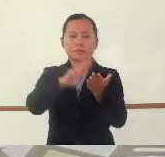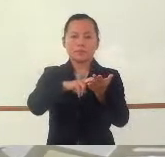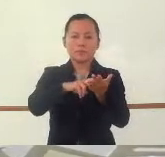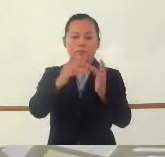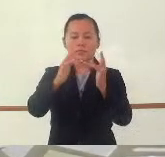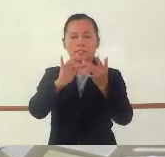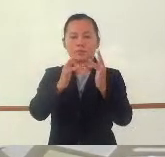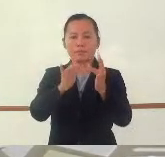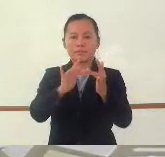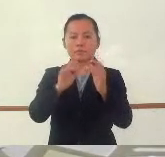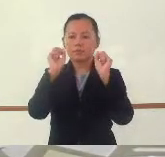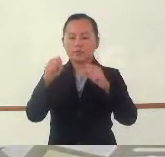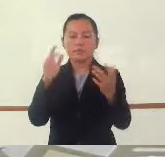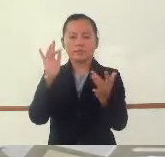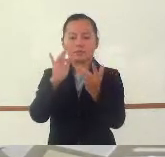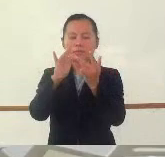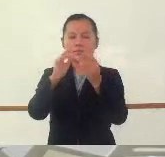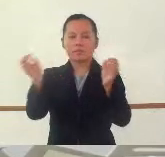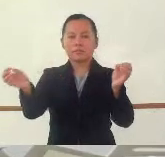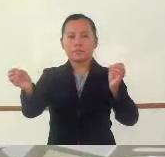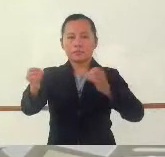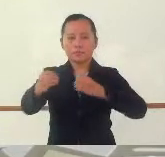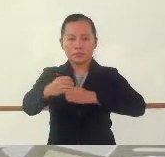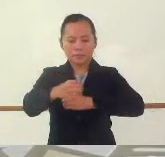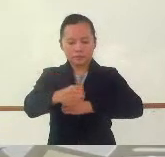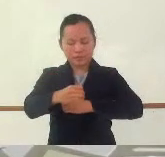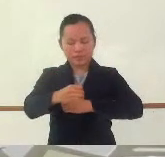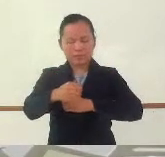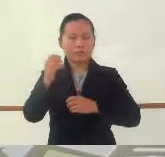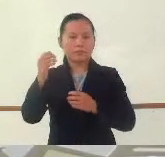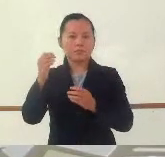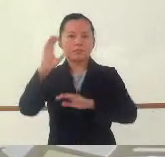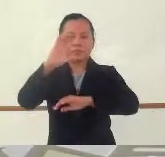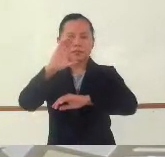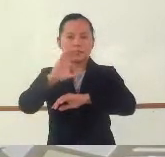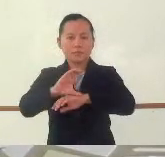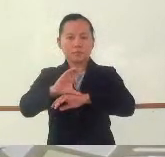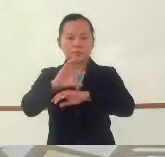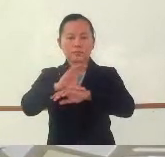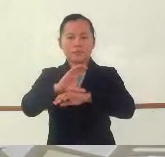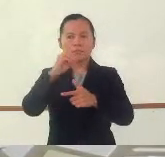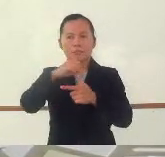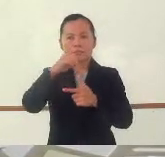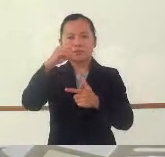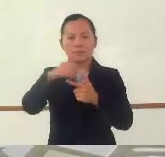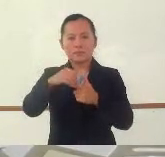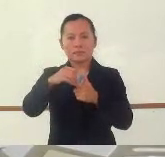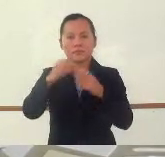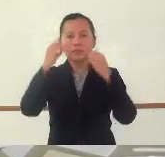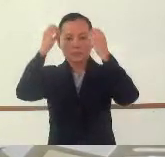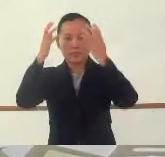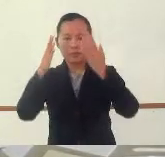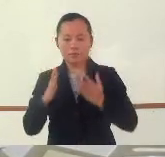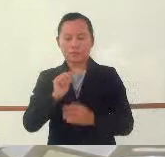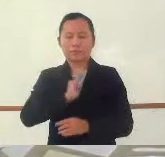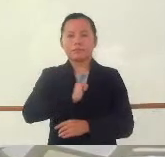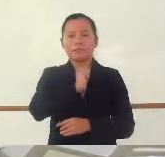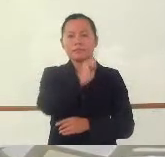sila hubungi pejabat gereja ataupun pembimbing anda